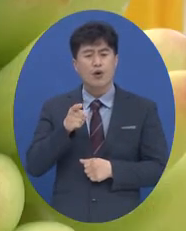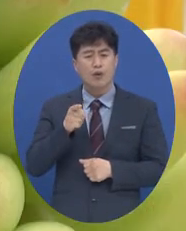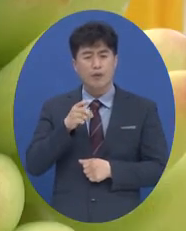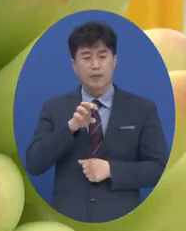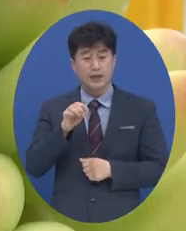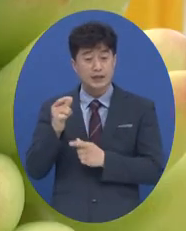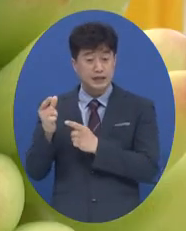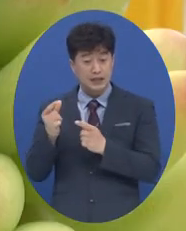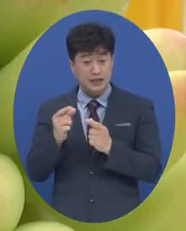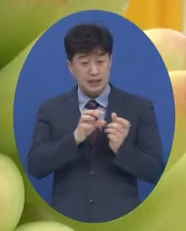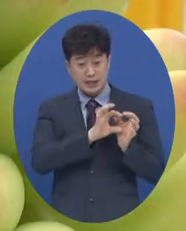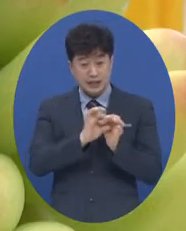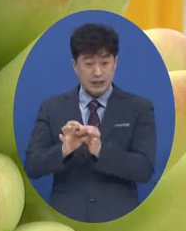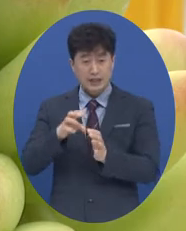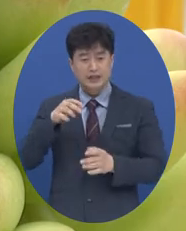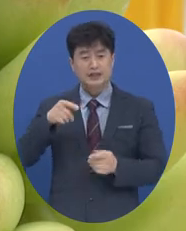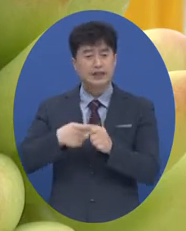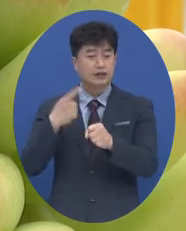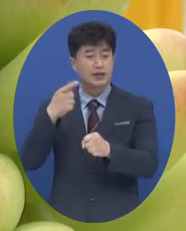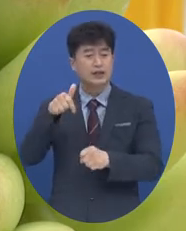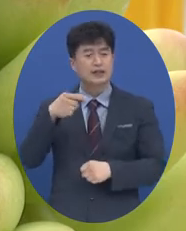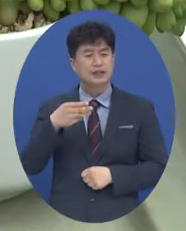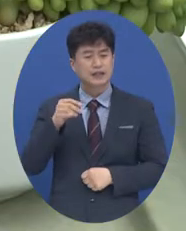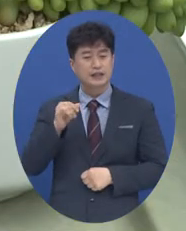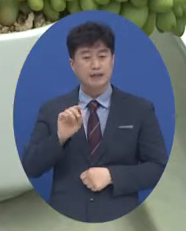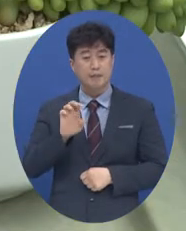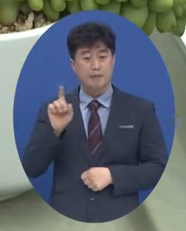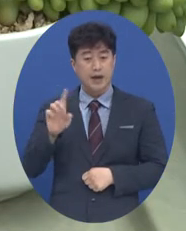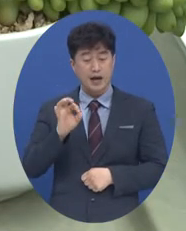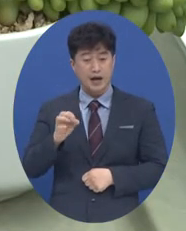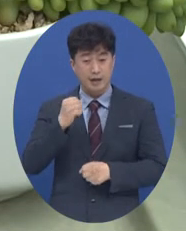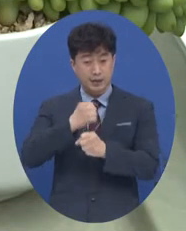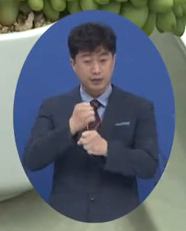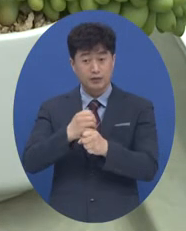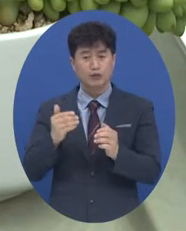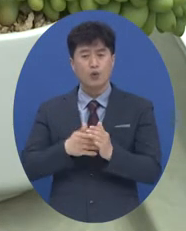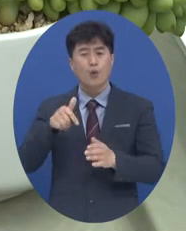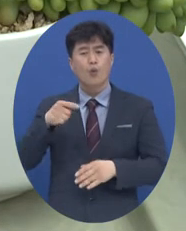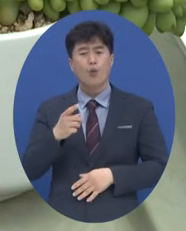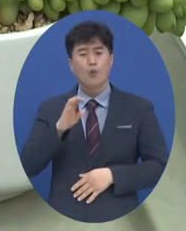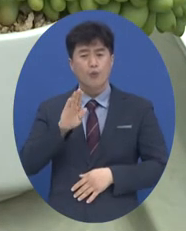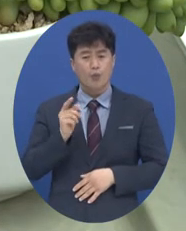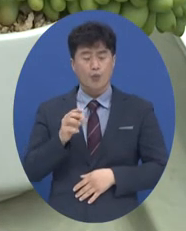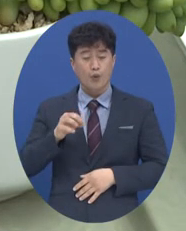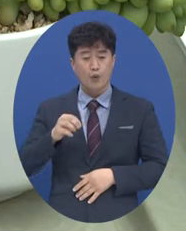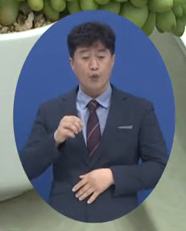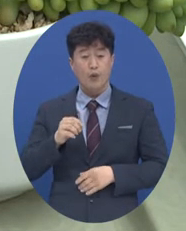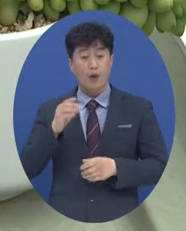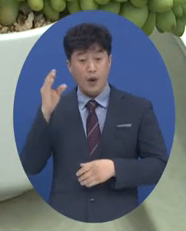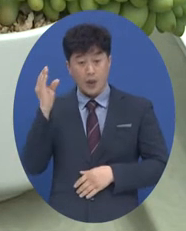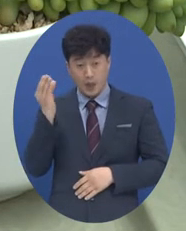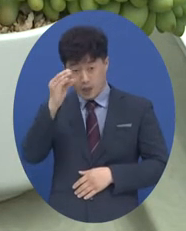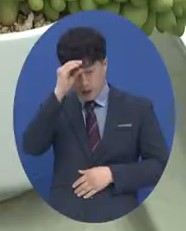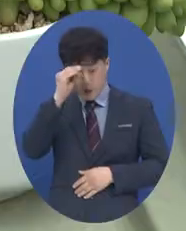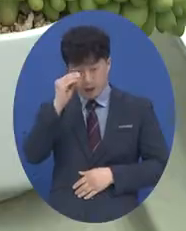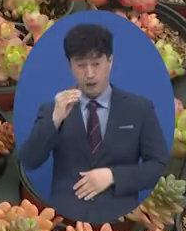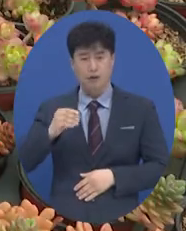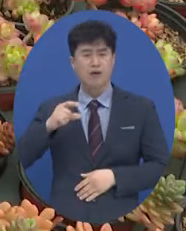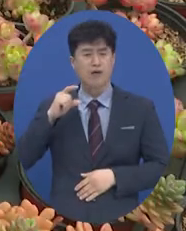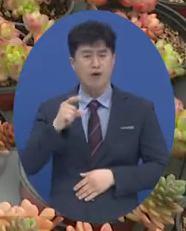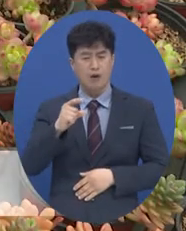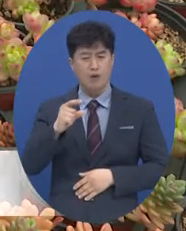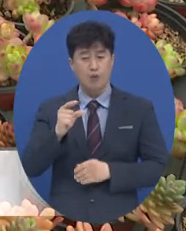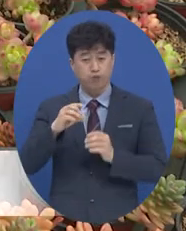2억 지나 낸 그림 탕 을 개발했습니다 혼동을 닮은 잎이 단단하고 두꺼워 떨어지는 현상도 적습니다